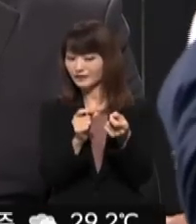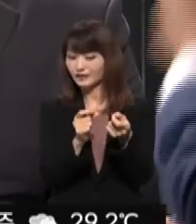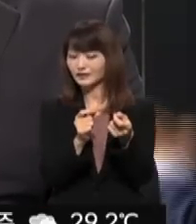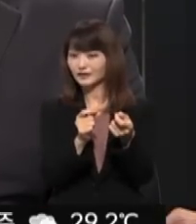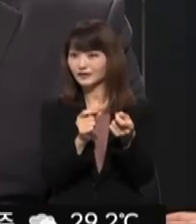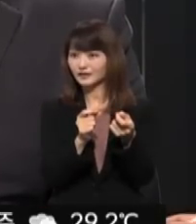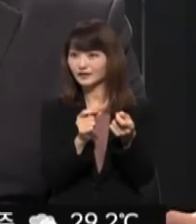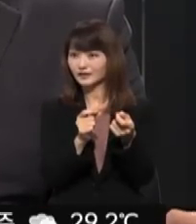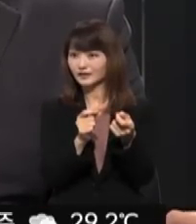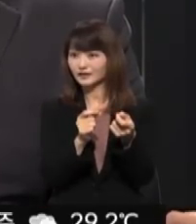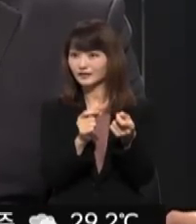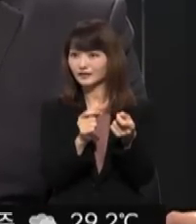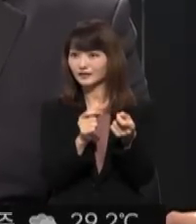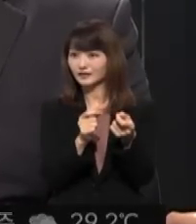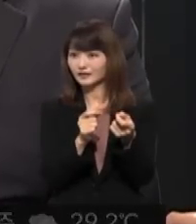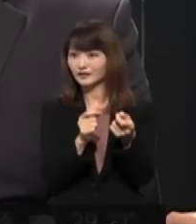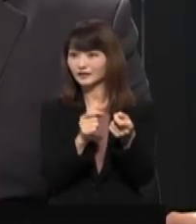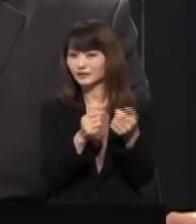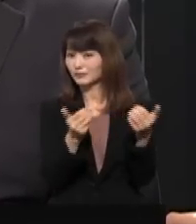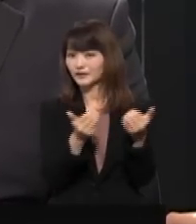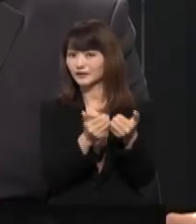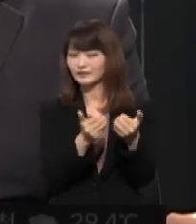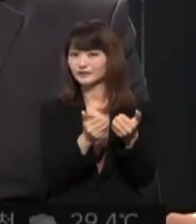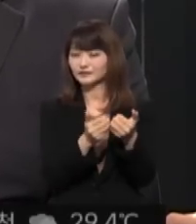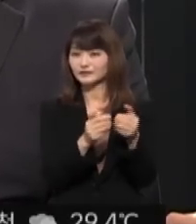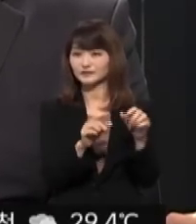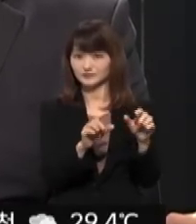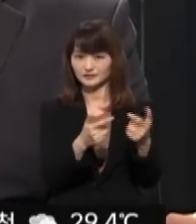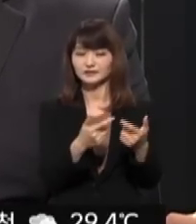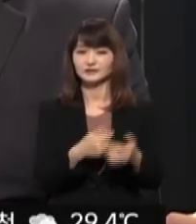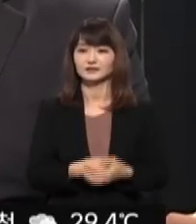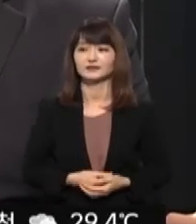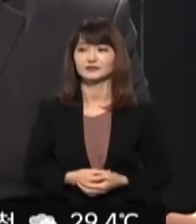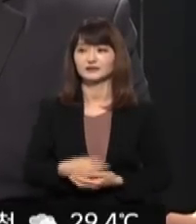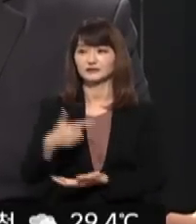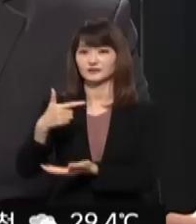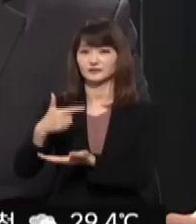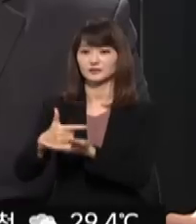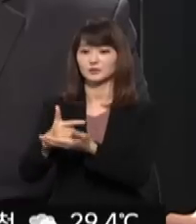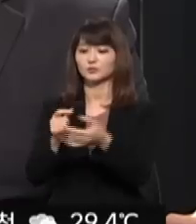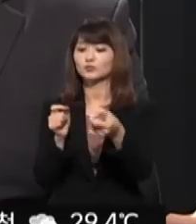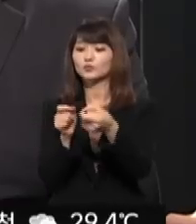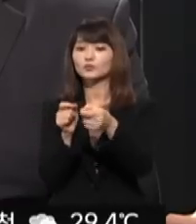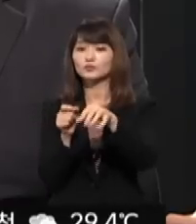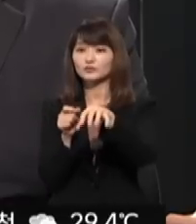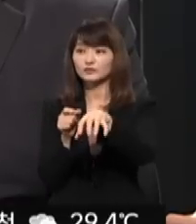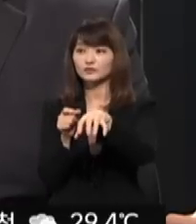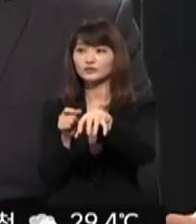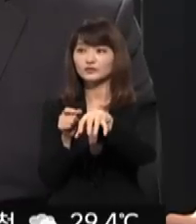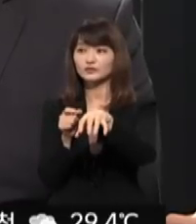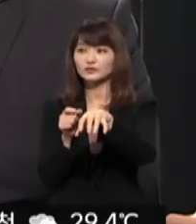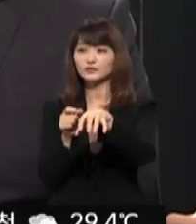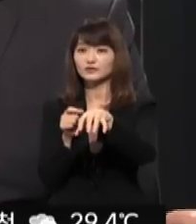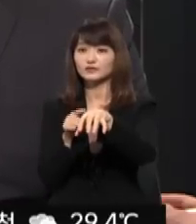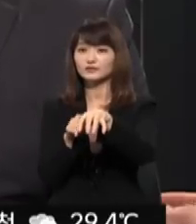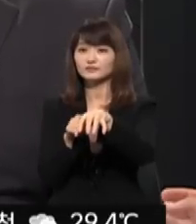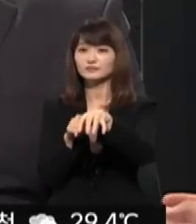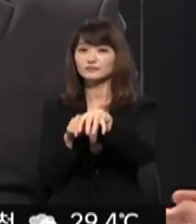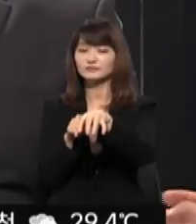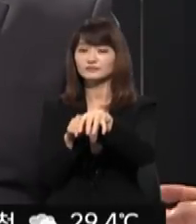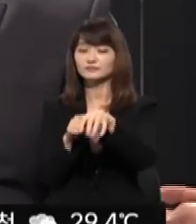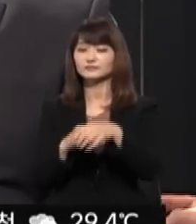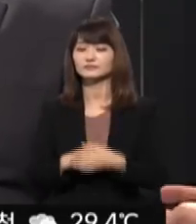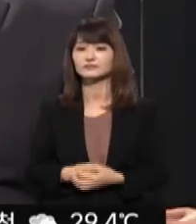전혀 배타적이지가 않으시고 또 이제 그 노원에 바로 옆에 붙어 있는 지리적으로